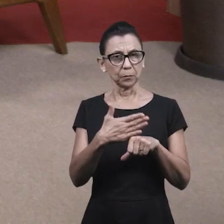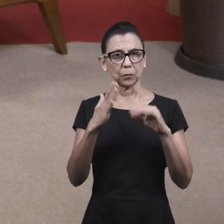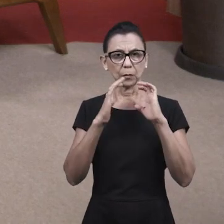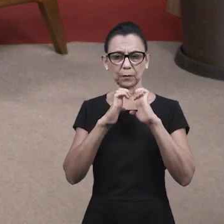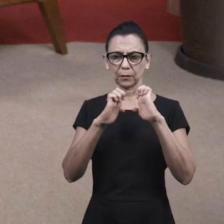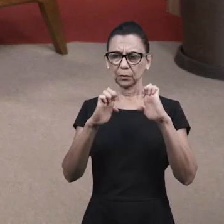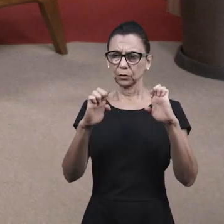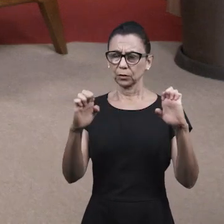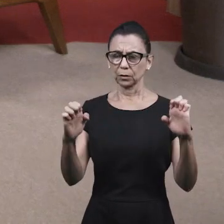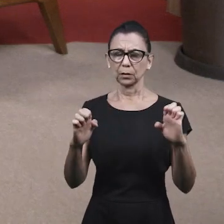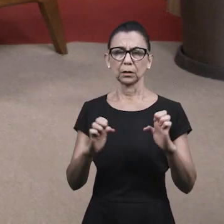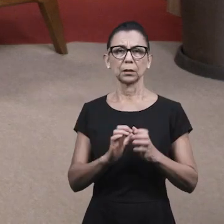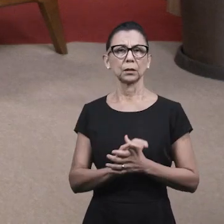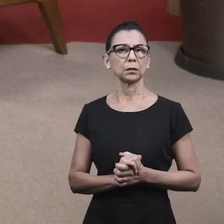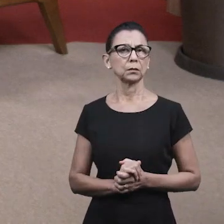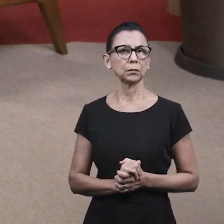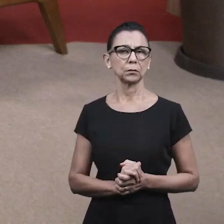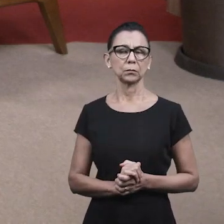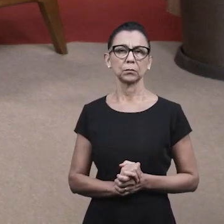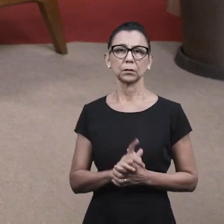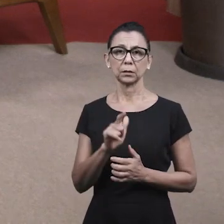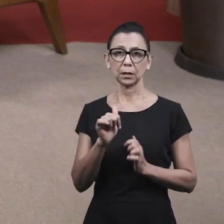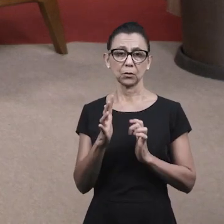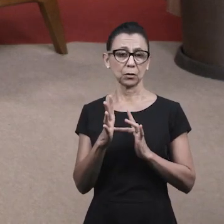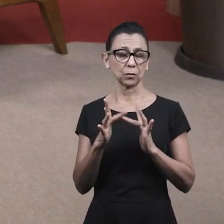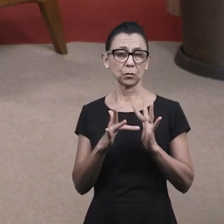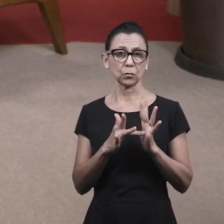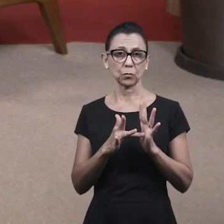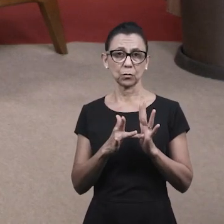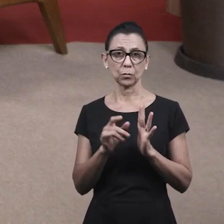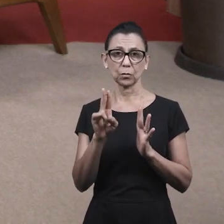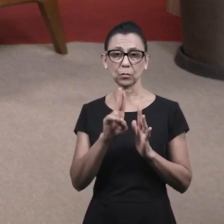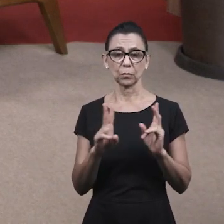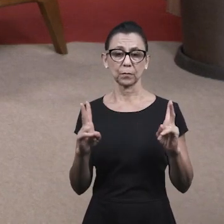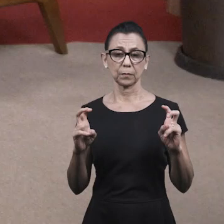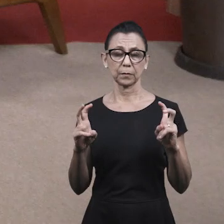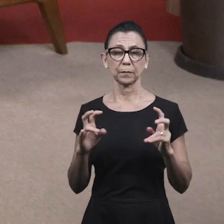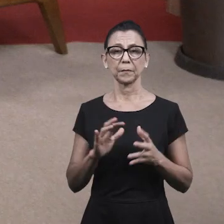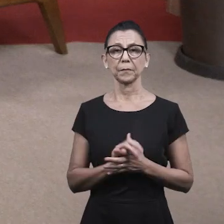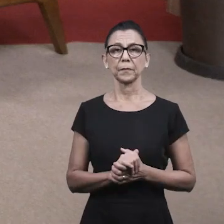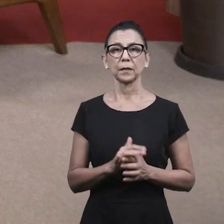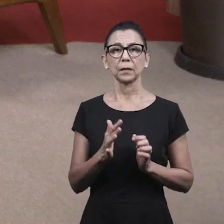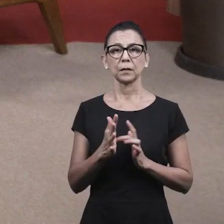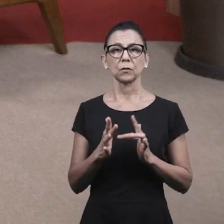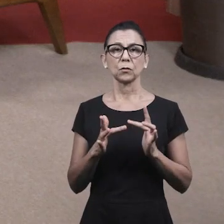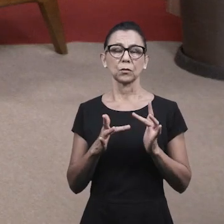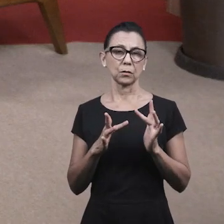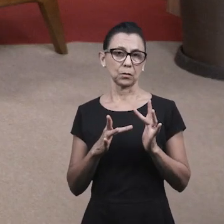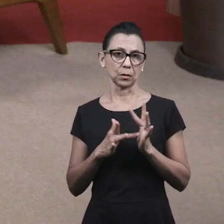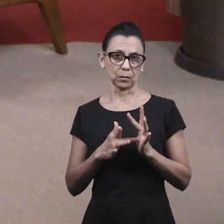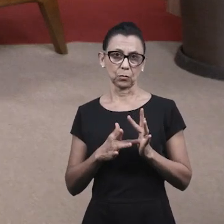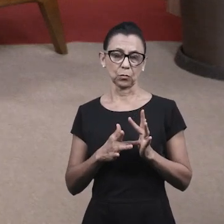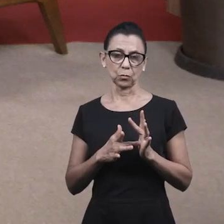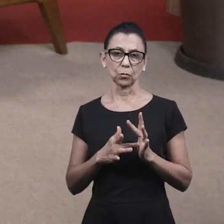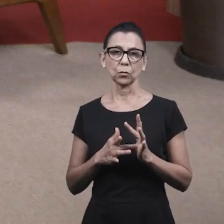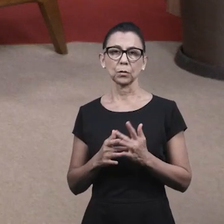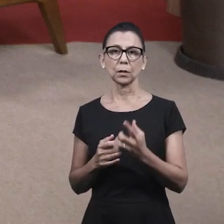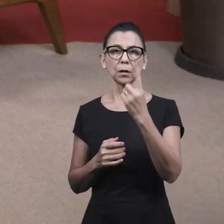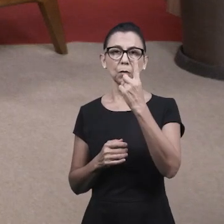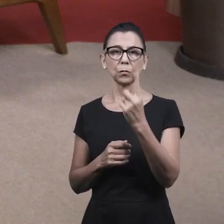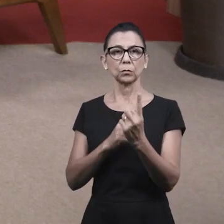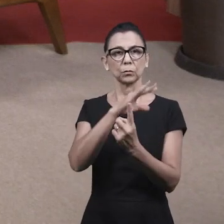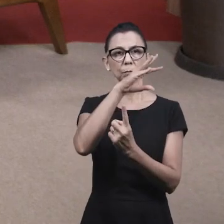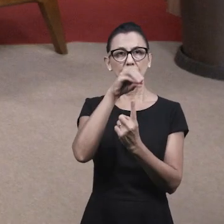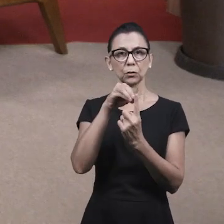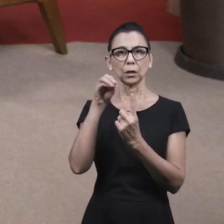vrai, véritable, il y a une expression que nous utilisons toujours, Jésus n'est pas, en plus d'être le seul